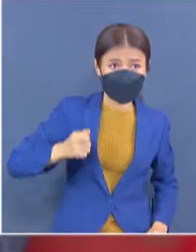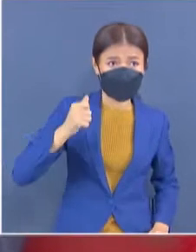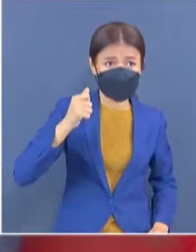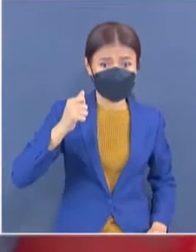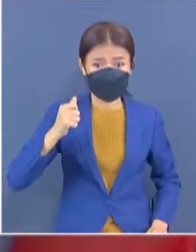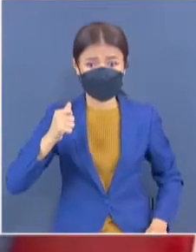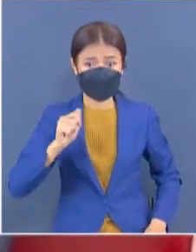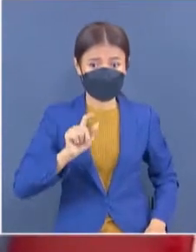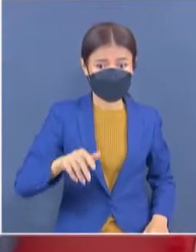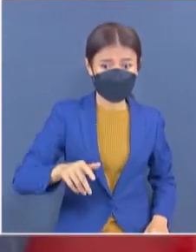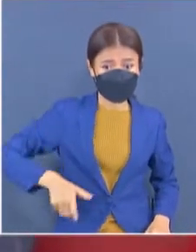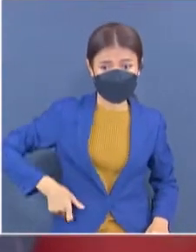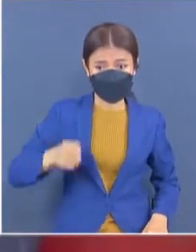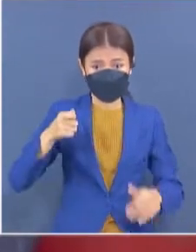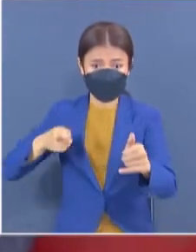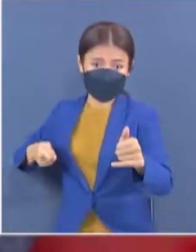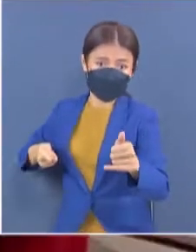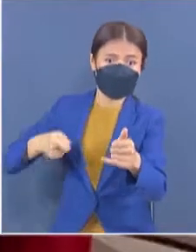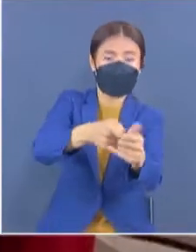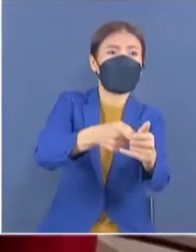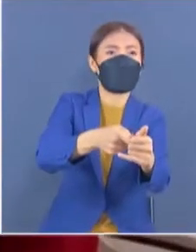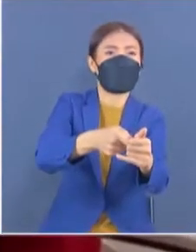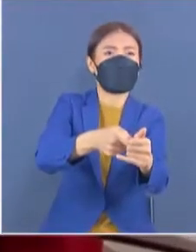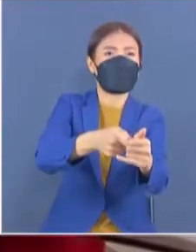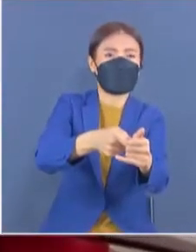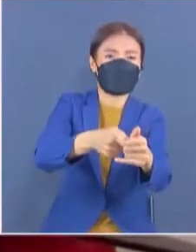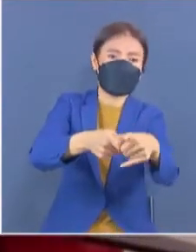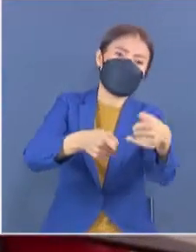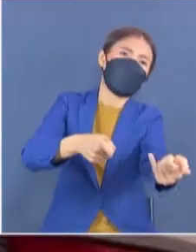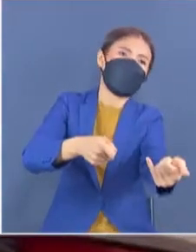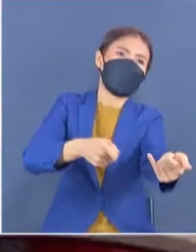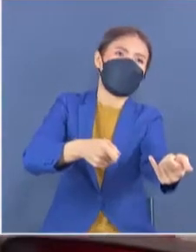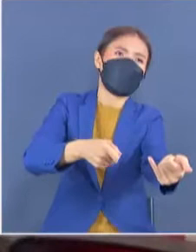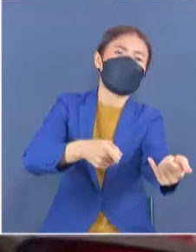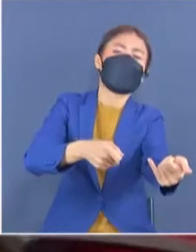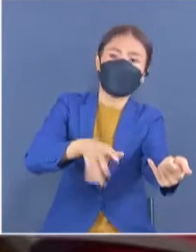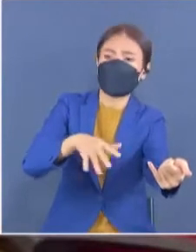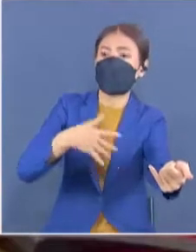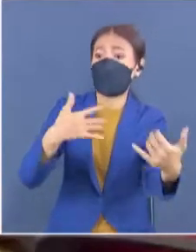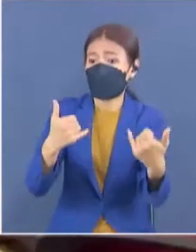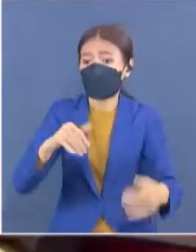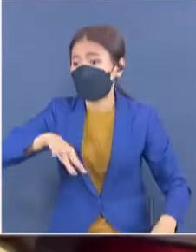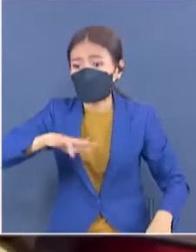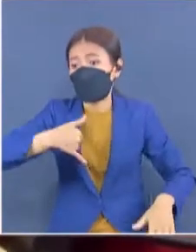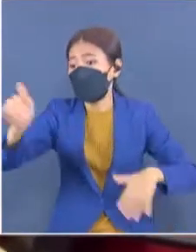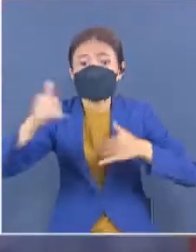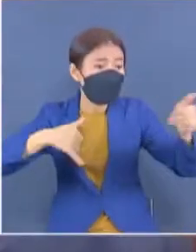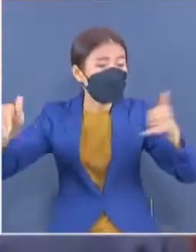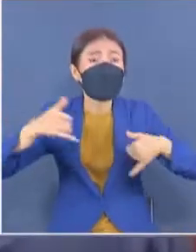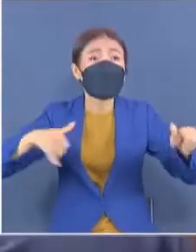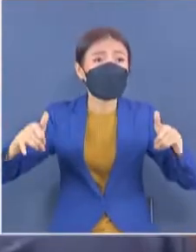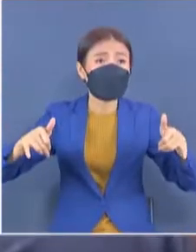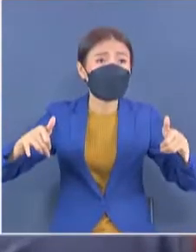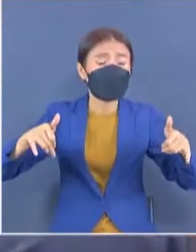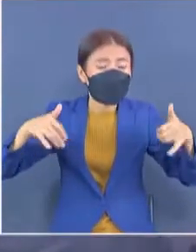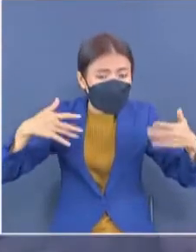รณีไป1ครั้งครับจนกระทั่งคู่กรณีเนี่ยล้มลงแล้วหลังจากนั้นก็พากันแยกย้ายหลบหนีไปจนกระทั่งทราบข่าว คร ับ